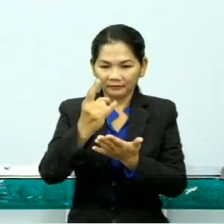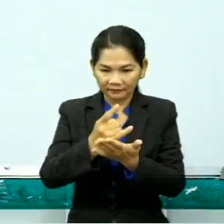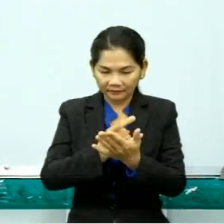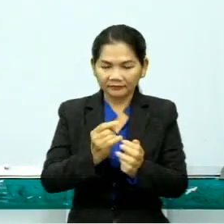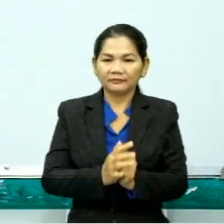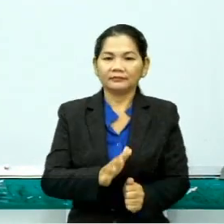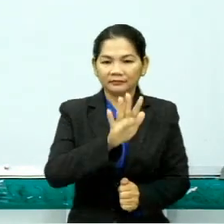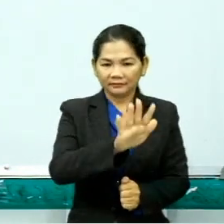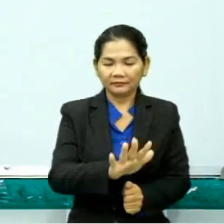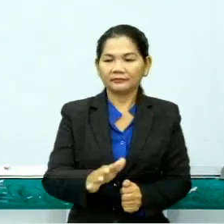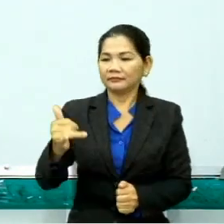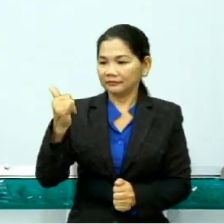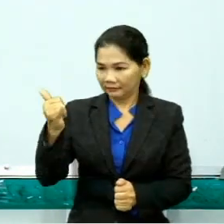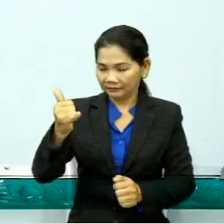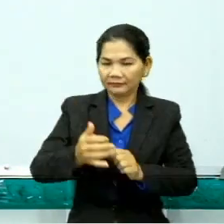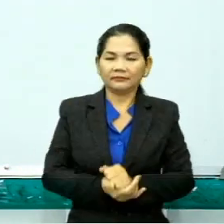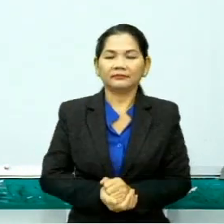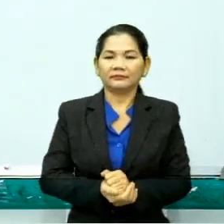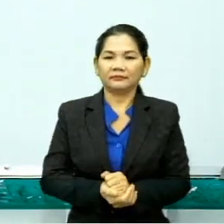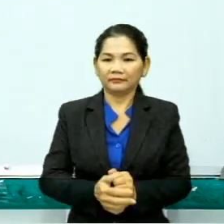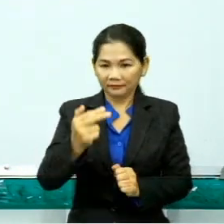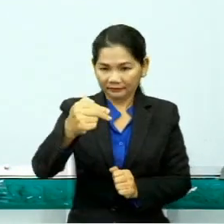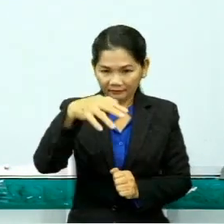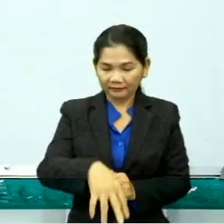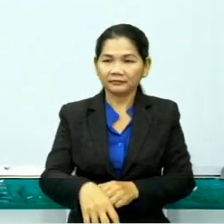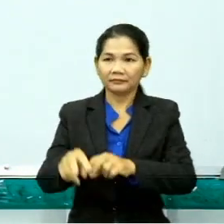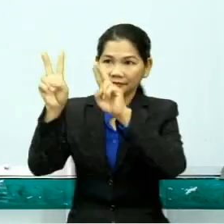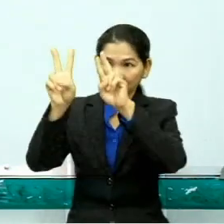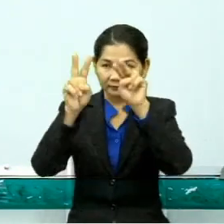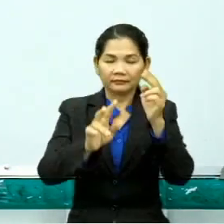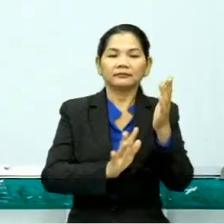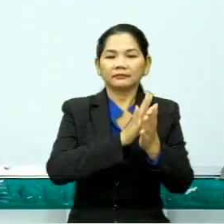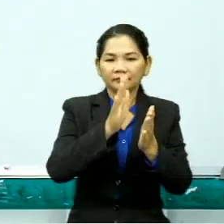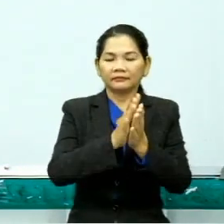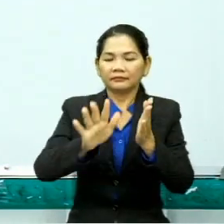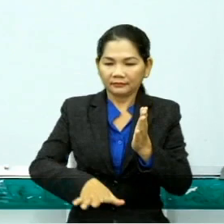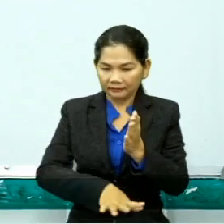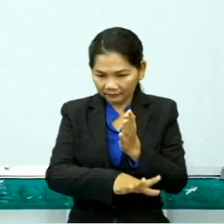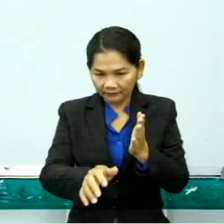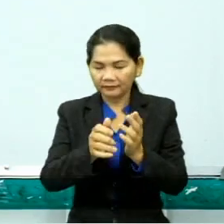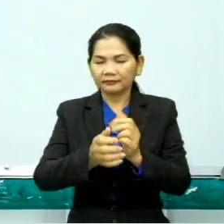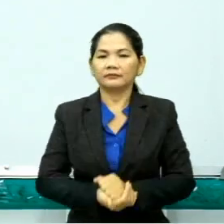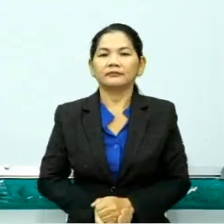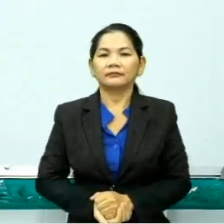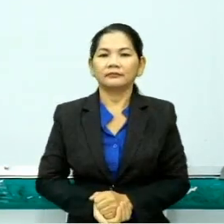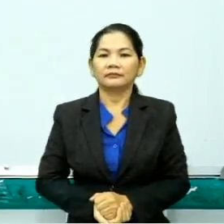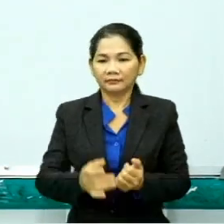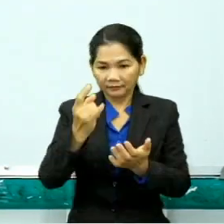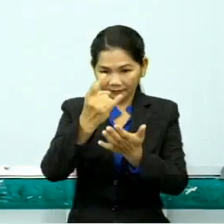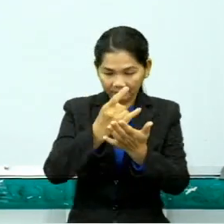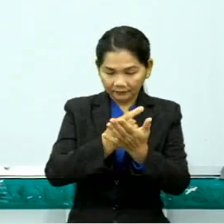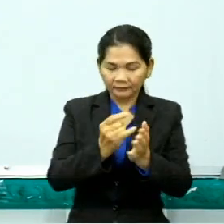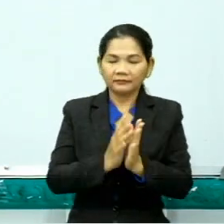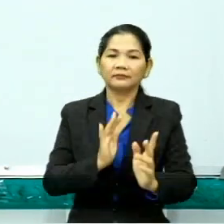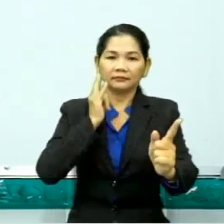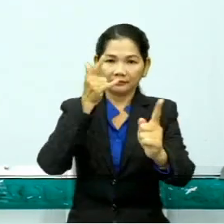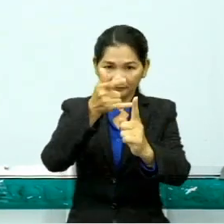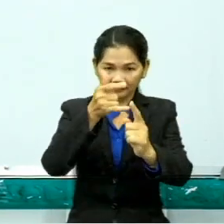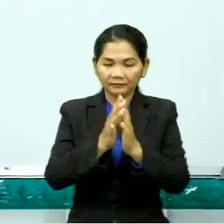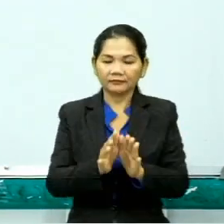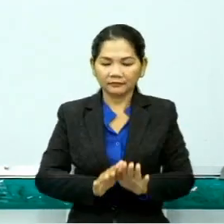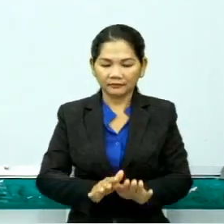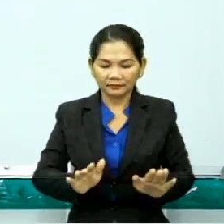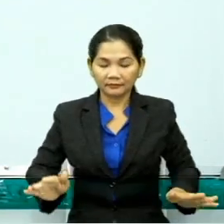riêng ti hà sập ra mũi. Còn lãnh tê xa chó khôn nông bà tê cám bụi chìa. Mê riêng ní miên cô bầm nón